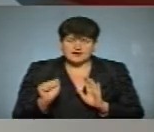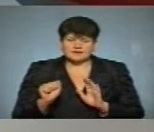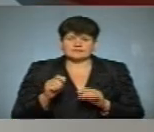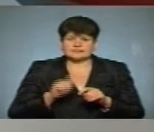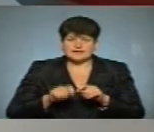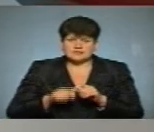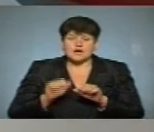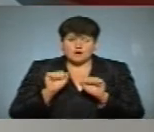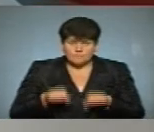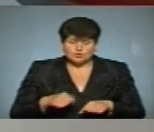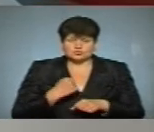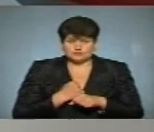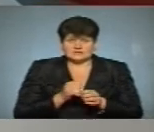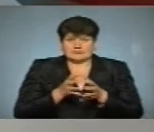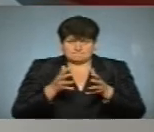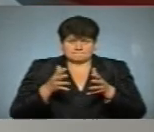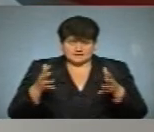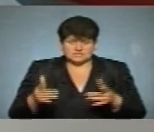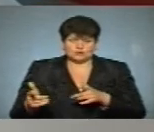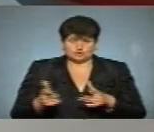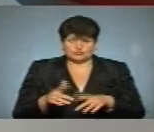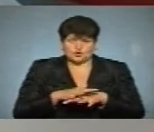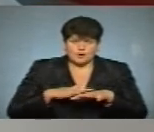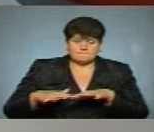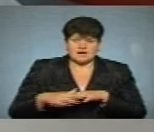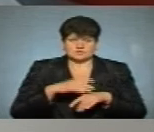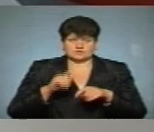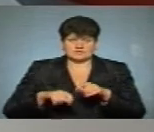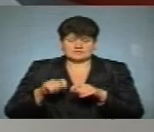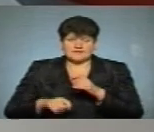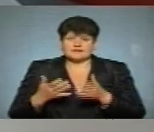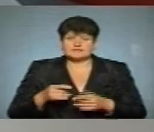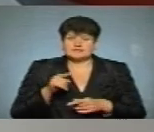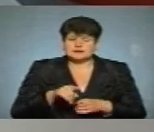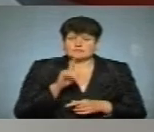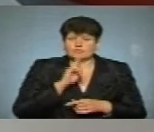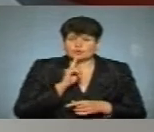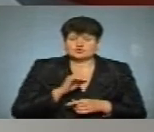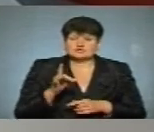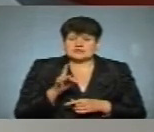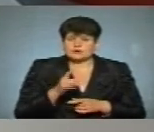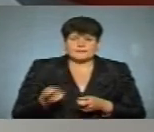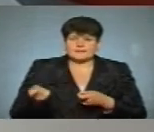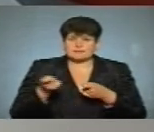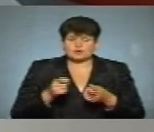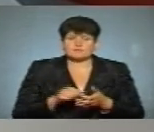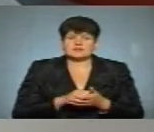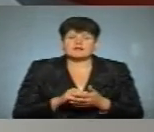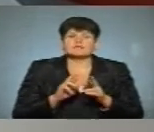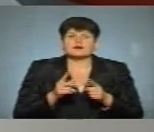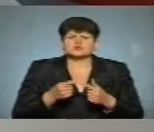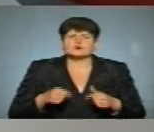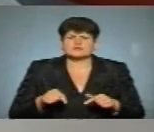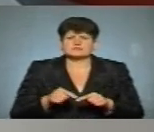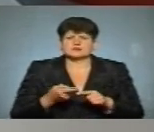робити набагато більше і загалом готові до масового тестування, але їм поки що з районів не привозять матеріалів, як з організацією,